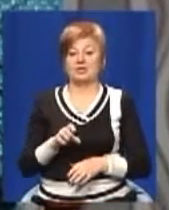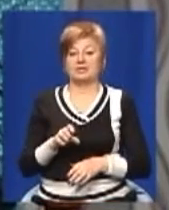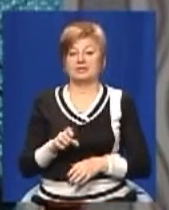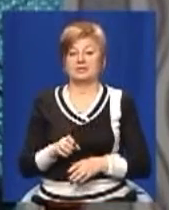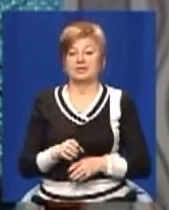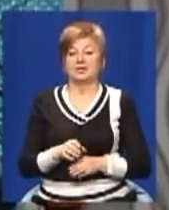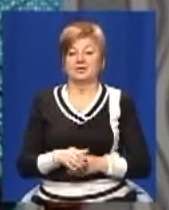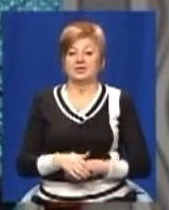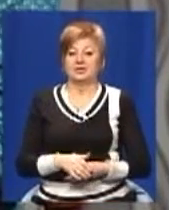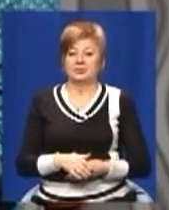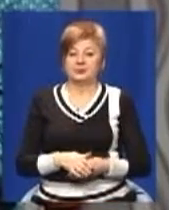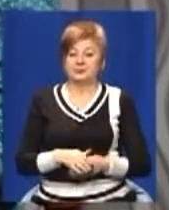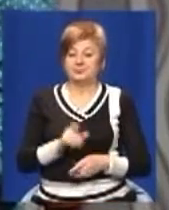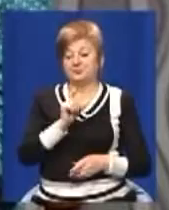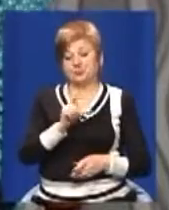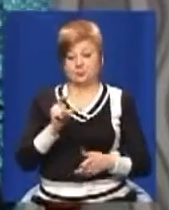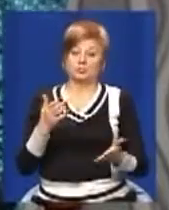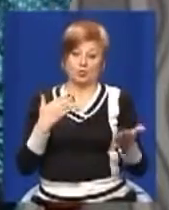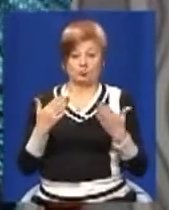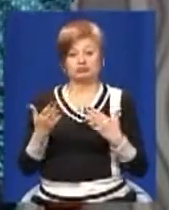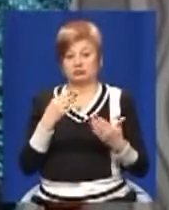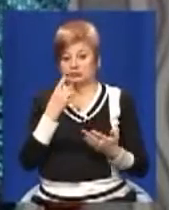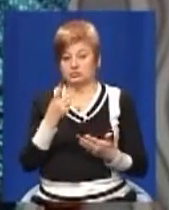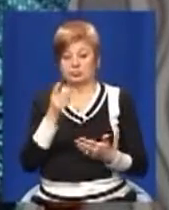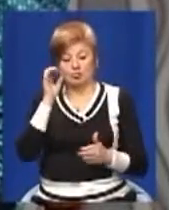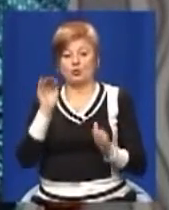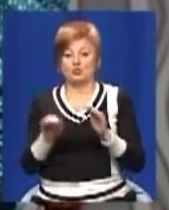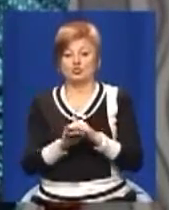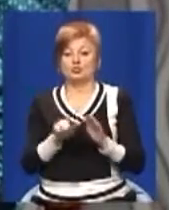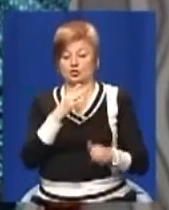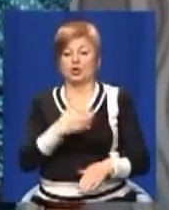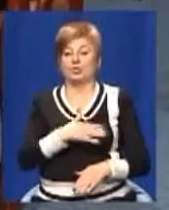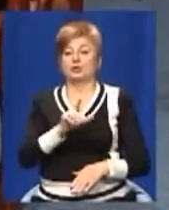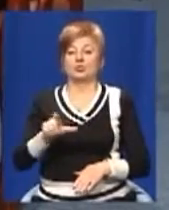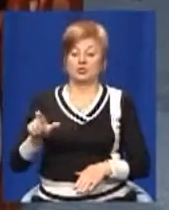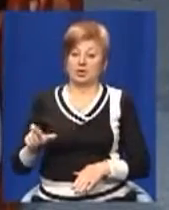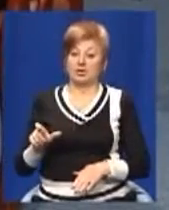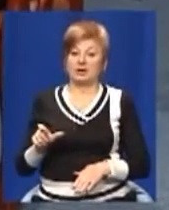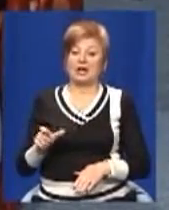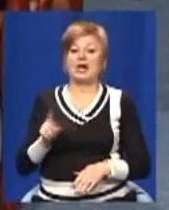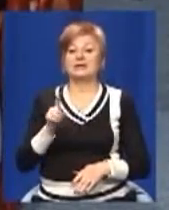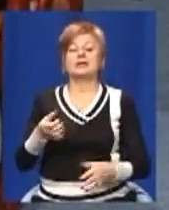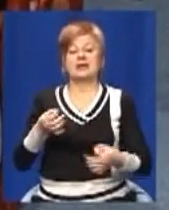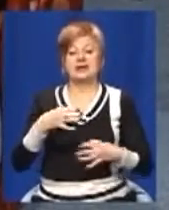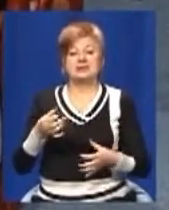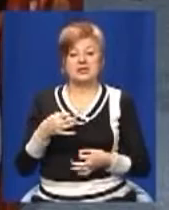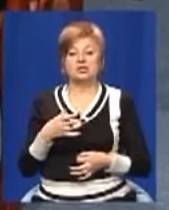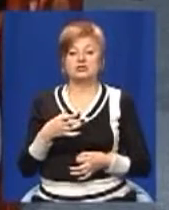він такий до людей, я думаю, любить людей. Так. А розкажи, до речі,